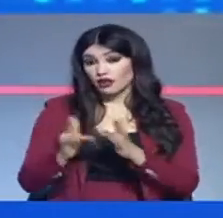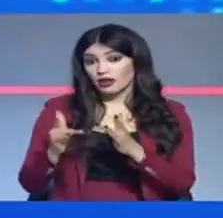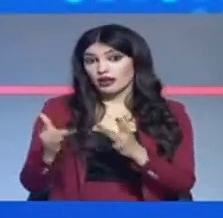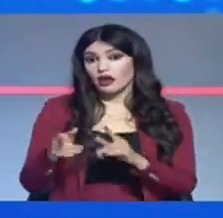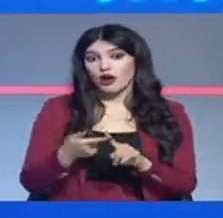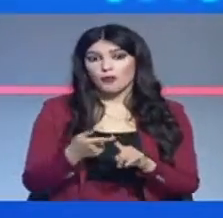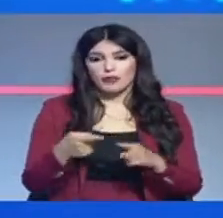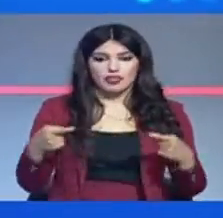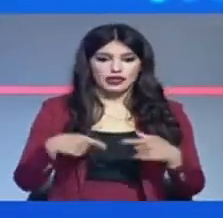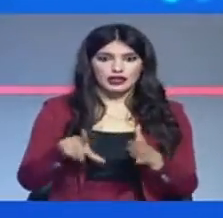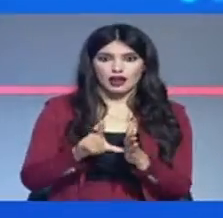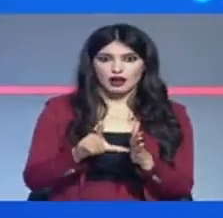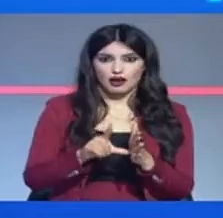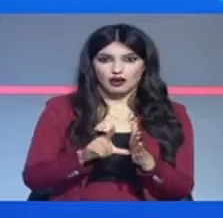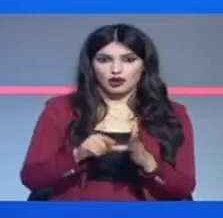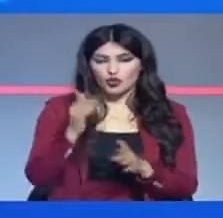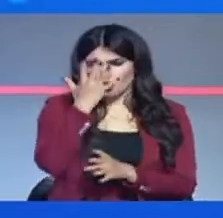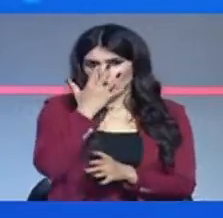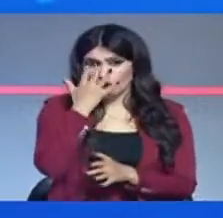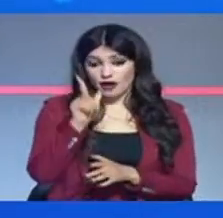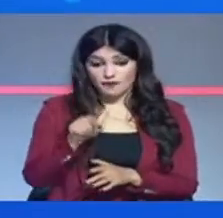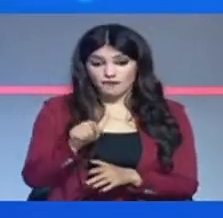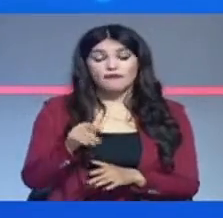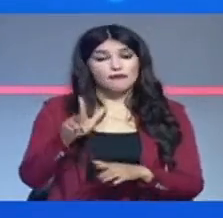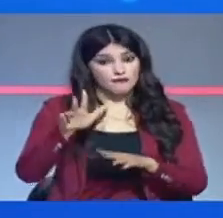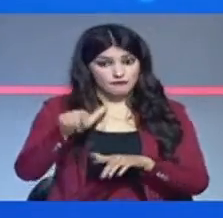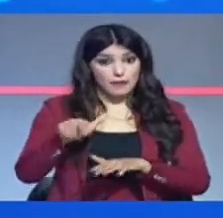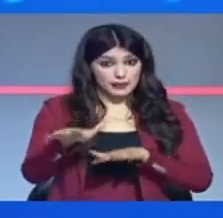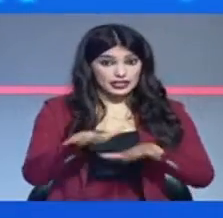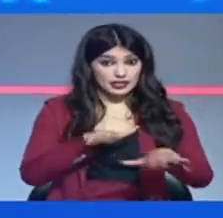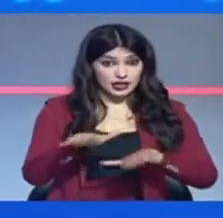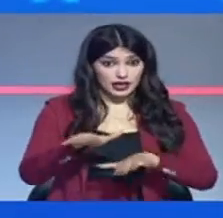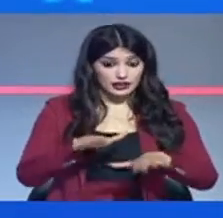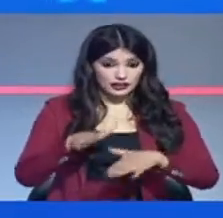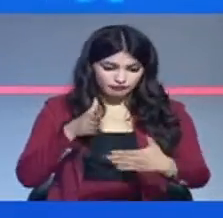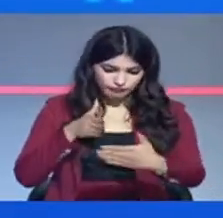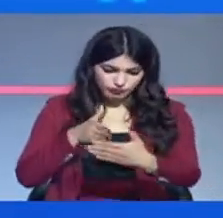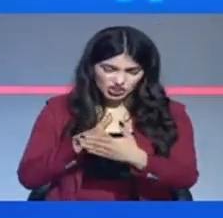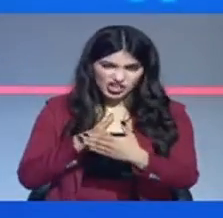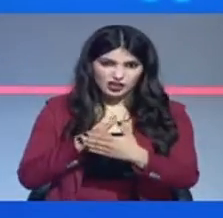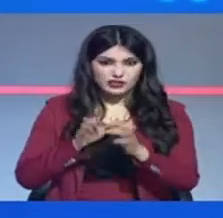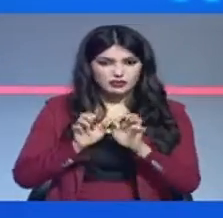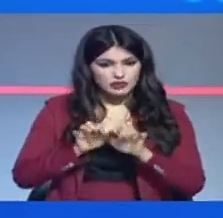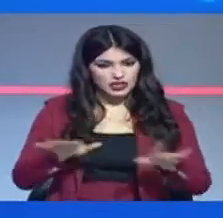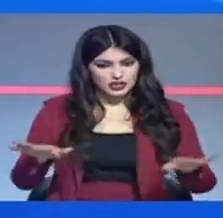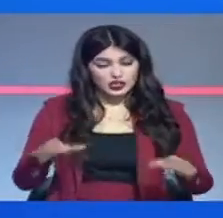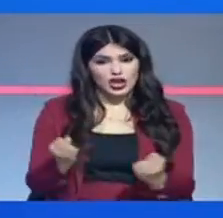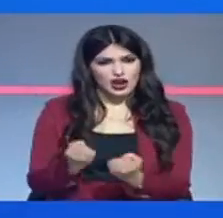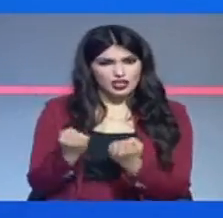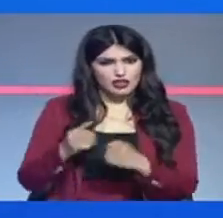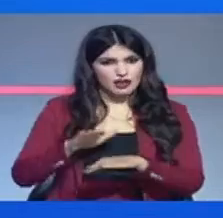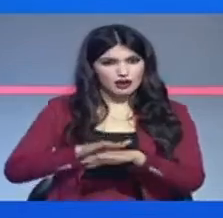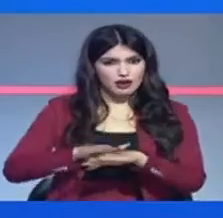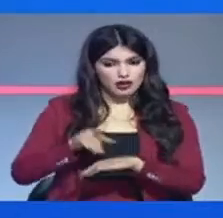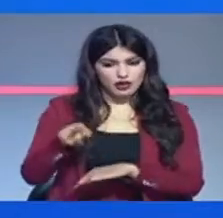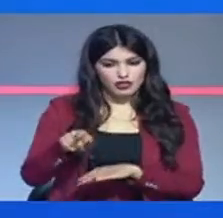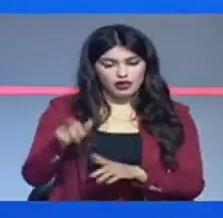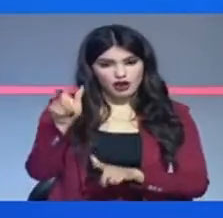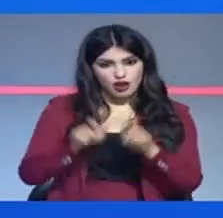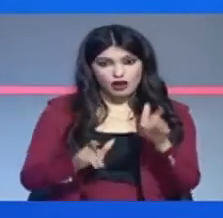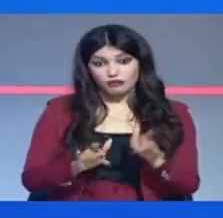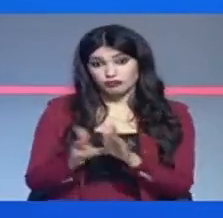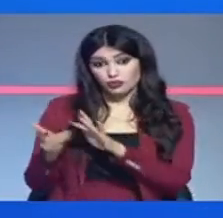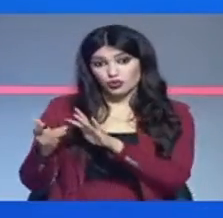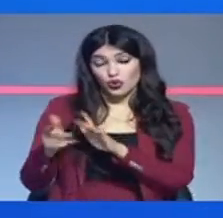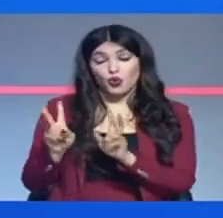قوسين غير النظاميين افريقيين هل تمت في على الاستراتيجيه قد تنجح في القريب او حتى في متوسط المدى في